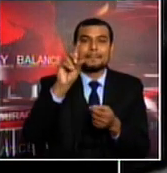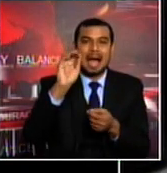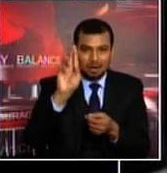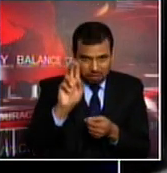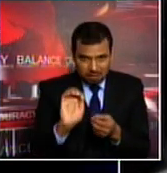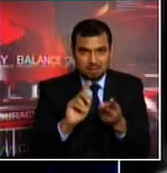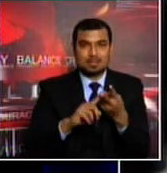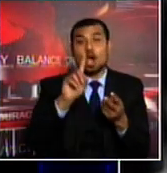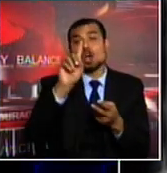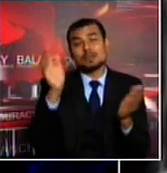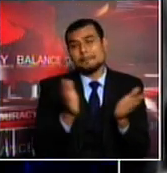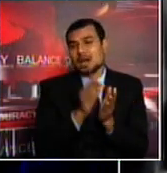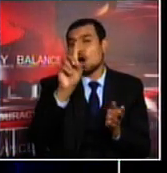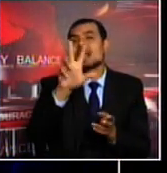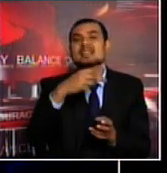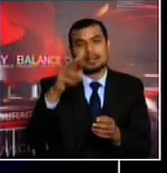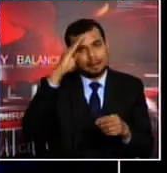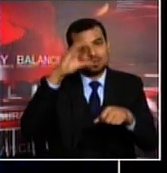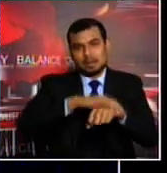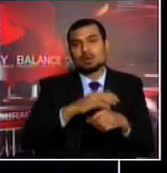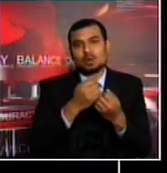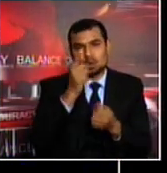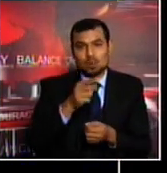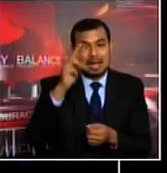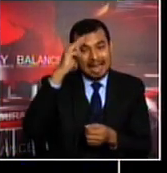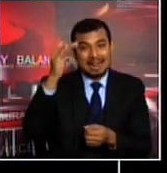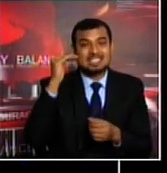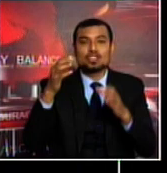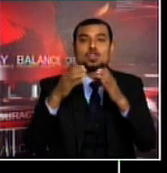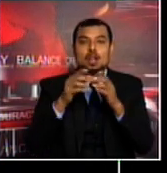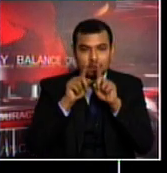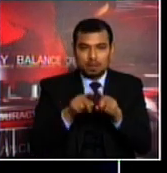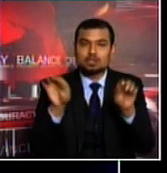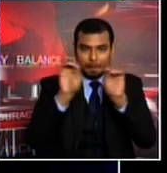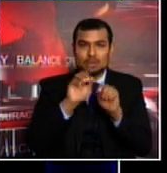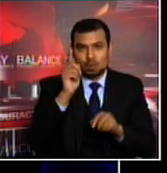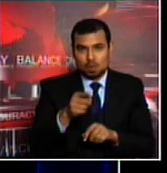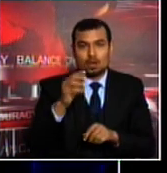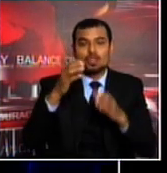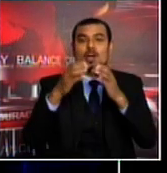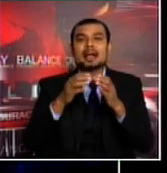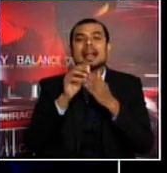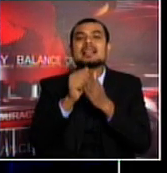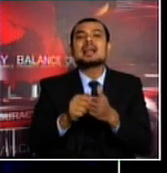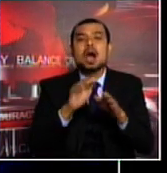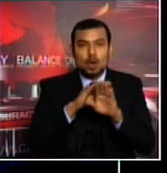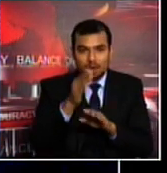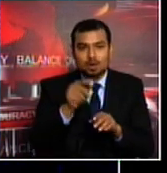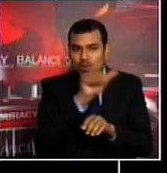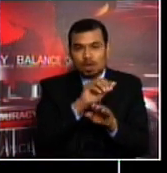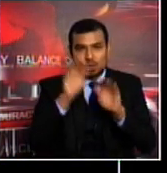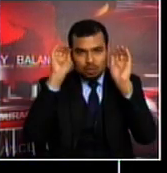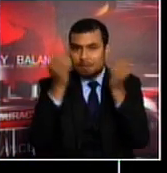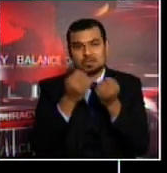लगायत 18 जनालाई पक्राउ गरेको छ। उनीहरू राजनैतिक दलसँग सम्बन्धित रहे पनि दलका नेताहरूले उनीहरूको संरक्षण